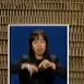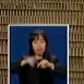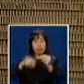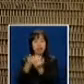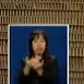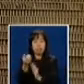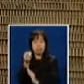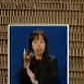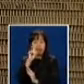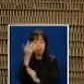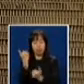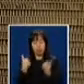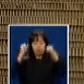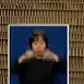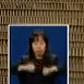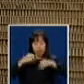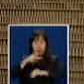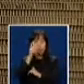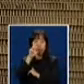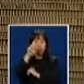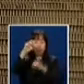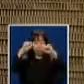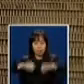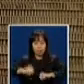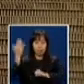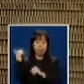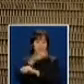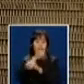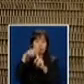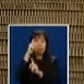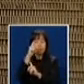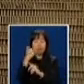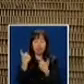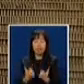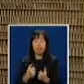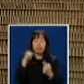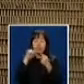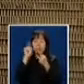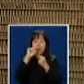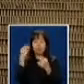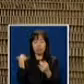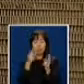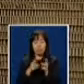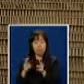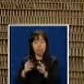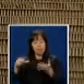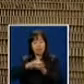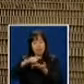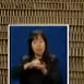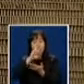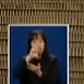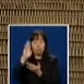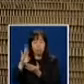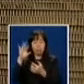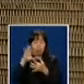อย่างยิ่งเมื่อมติครม.เมื่อวันอังคารที่ผ่านมานะครับก็พูดง่ายก็คือเป็นการที่จะปรับระบบในเรื่องของการ